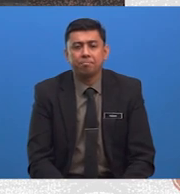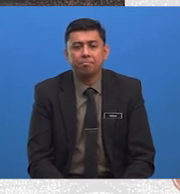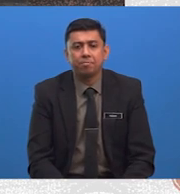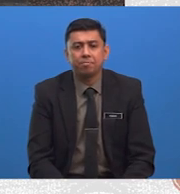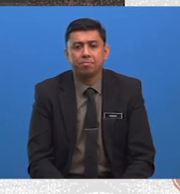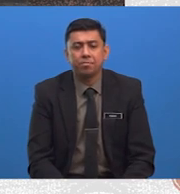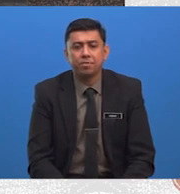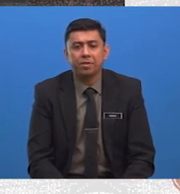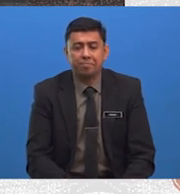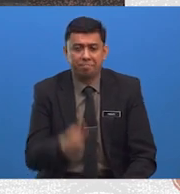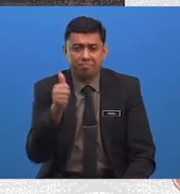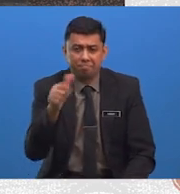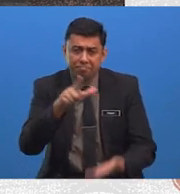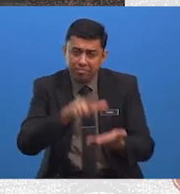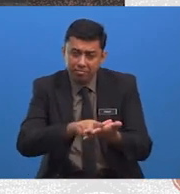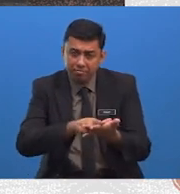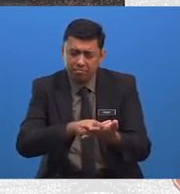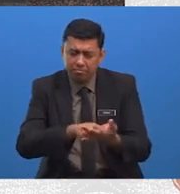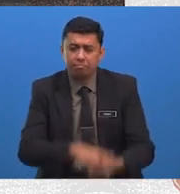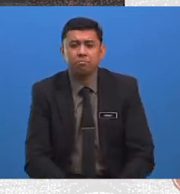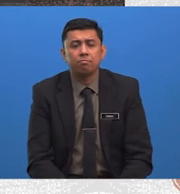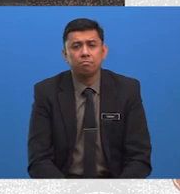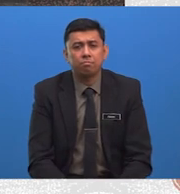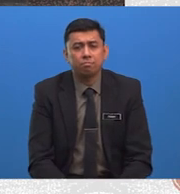Seni bina tersebut ialah